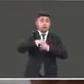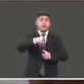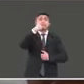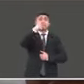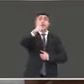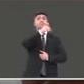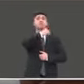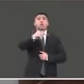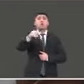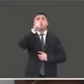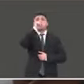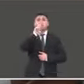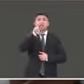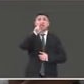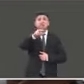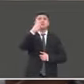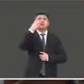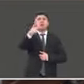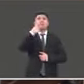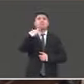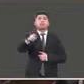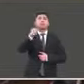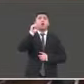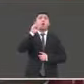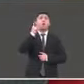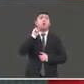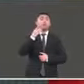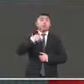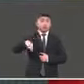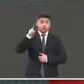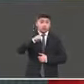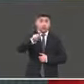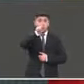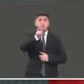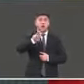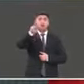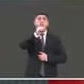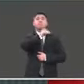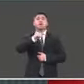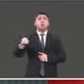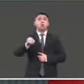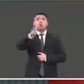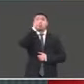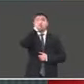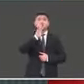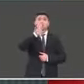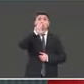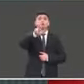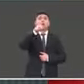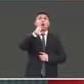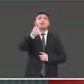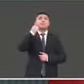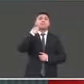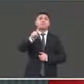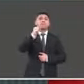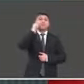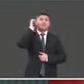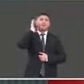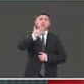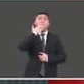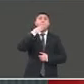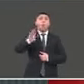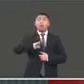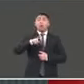milyon 172 bin öğretmenle 17 milyon 436 bini Aşkın öğrenci